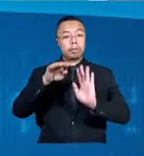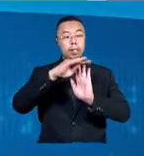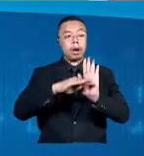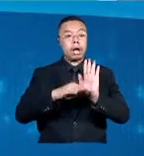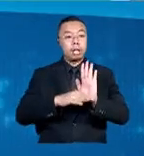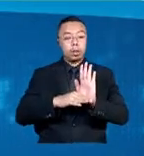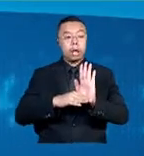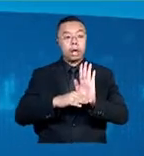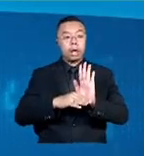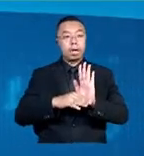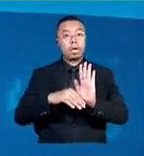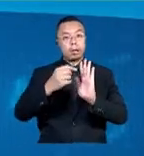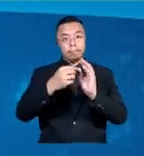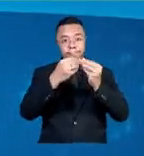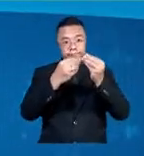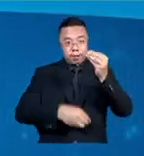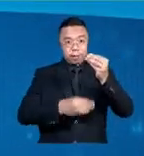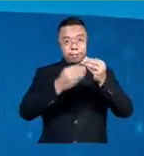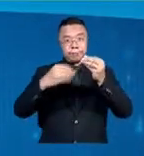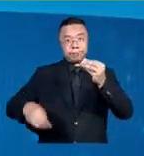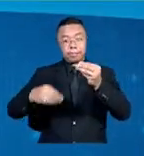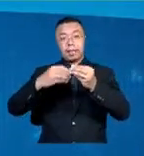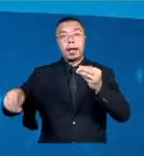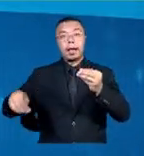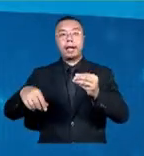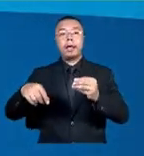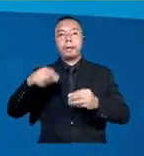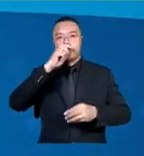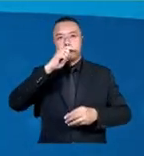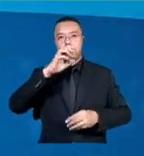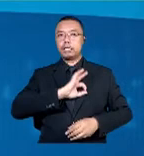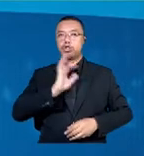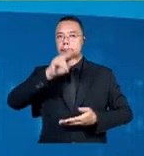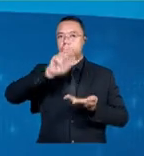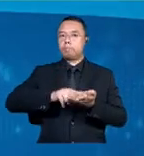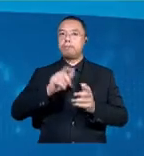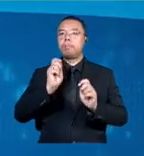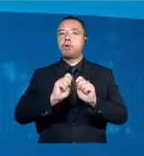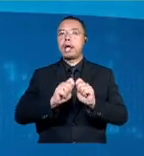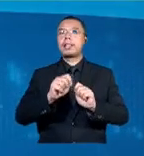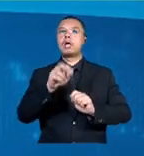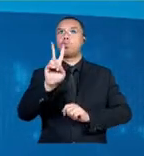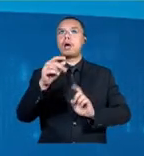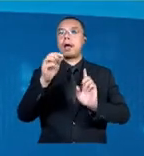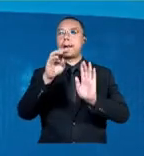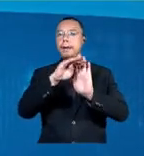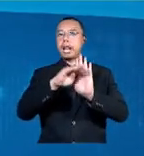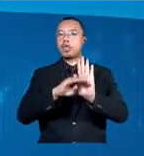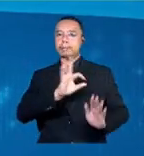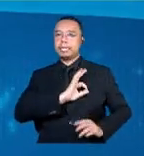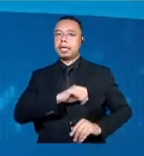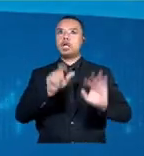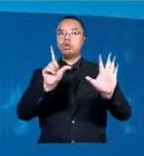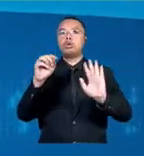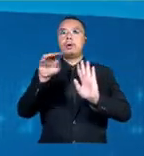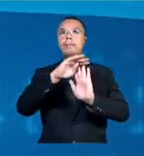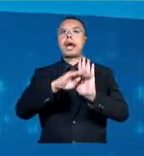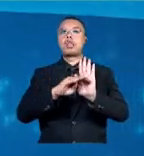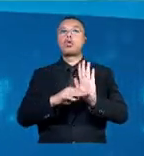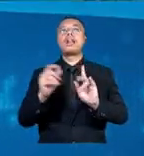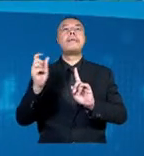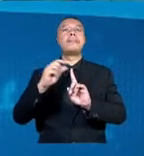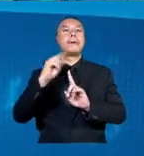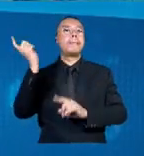peraturan turunannya. Bapak Presiden telah mensahkan 2 peraturan Presiden dan 7 peraturan pemerintah.